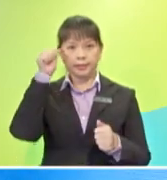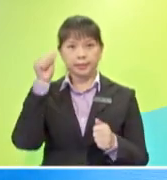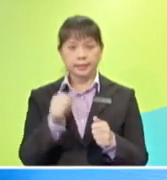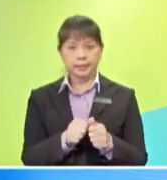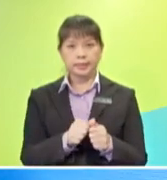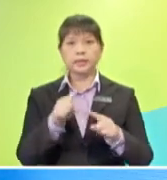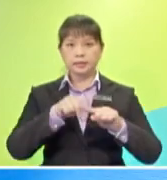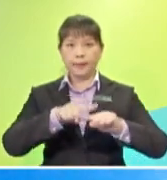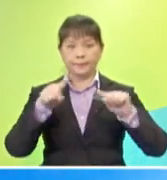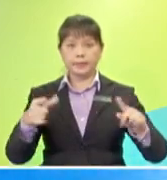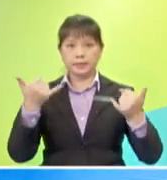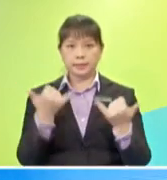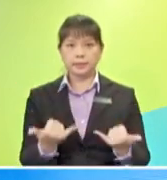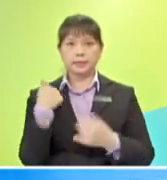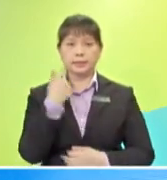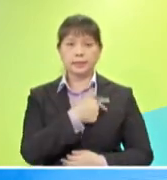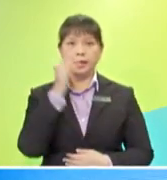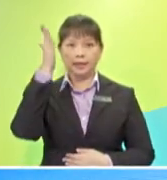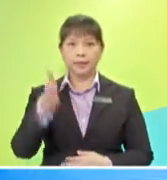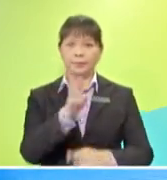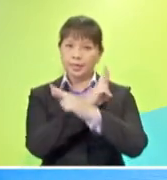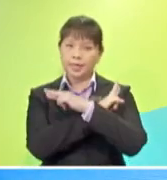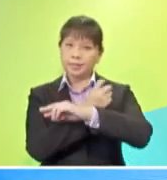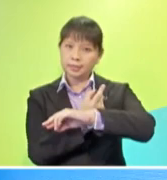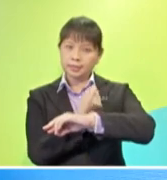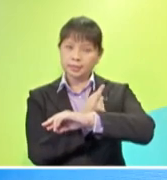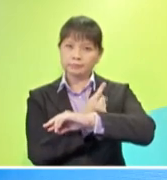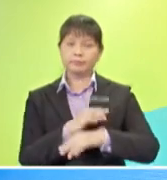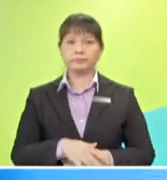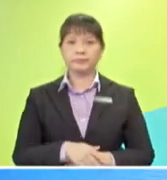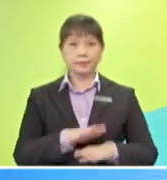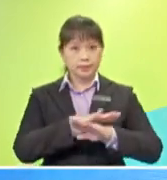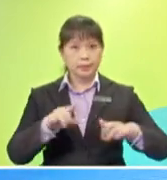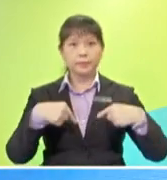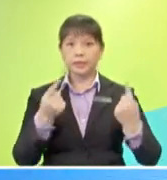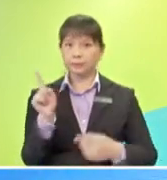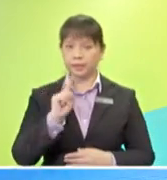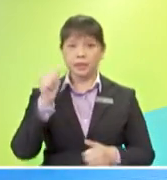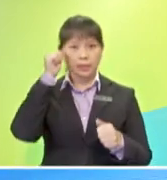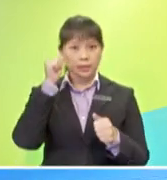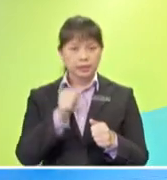tapi sekarang kita akan melihat sebentar sambil sambil melihat itu kan jangan ke